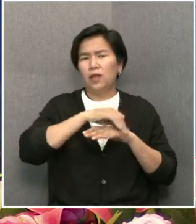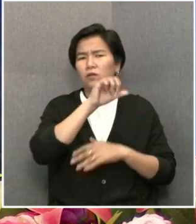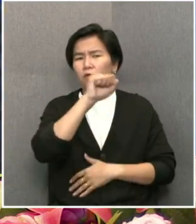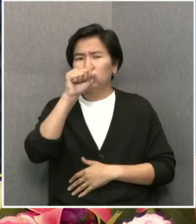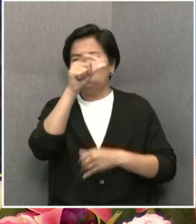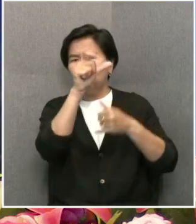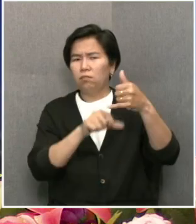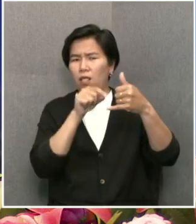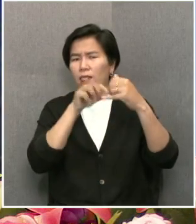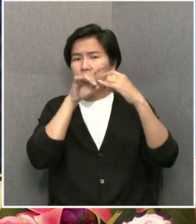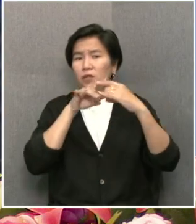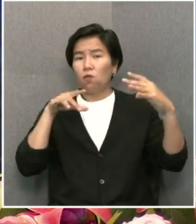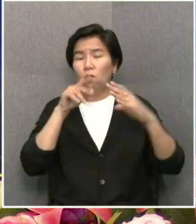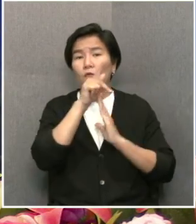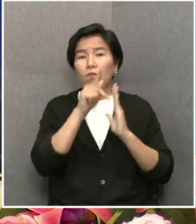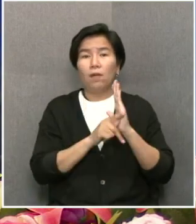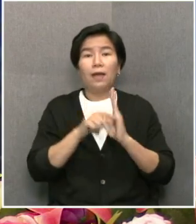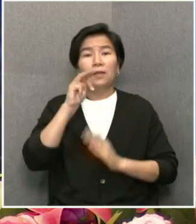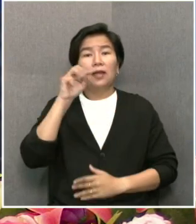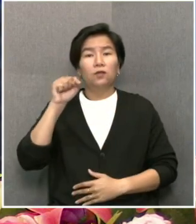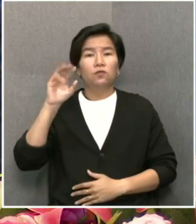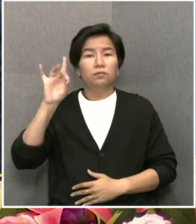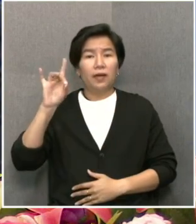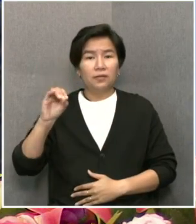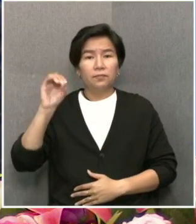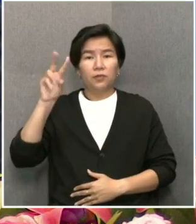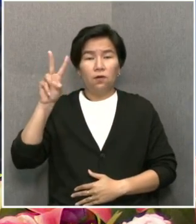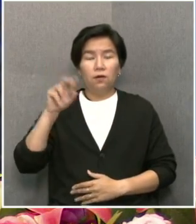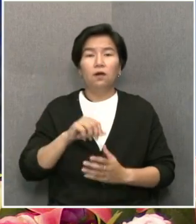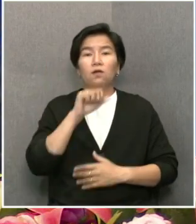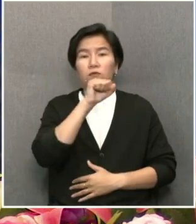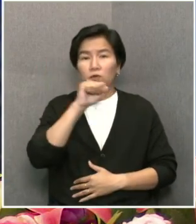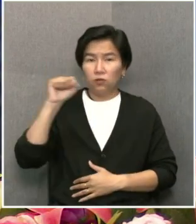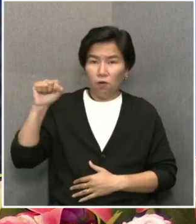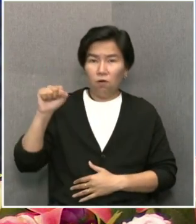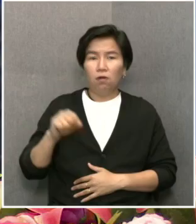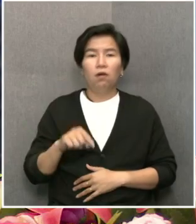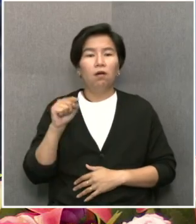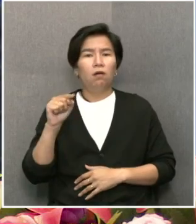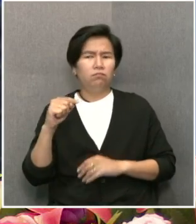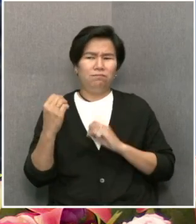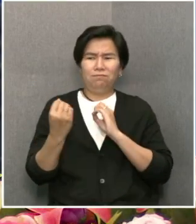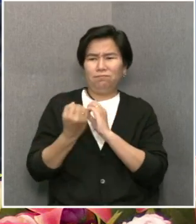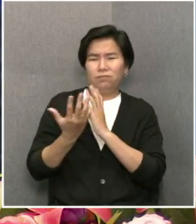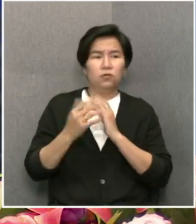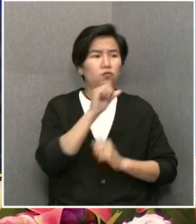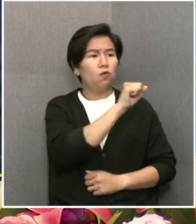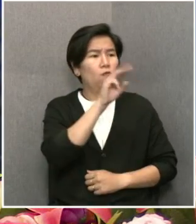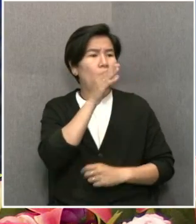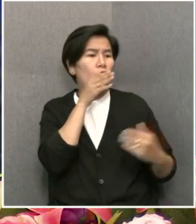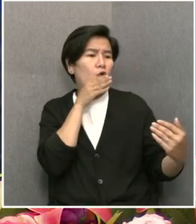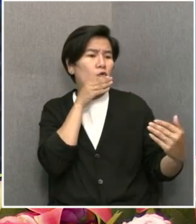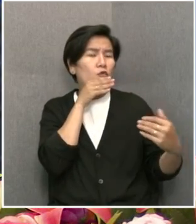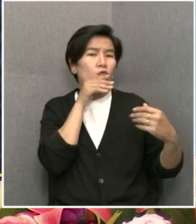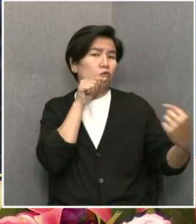ตามมาตรา 82ของรัฐธรรมนูญนั้นสสร้องสสส่วนสวก็ร้องสวไม่ใช่